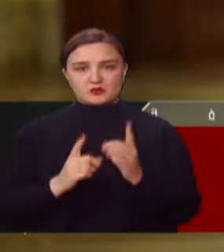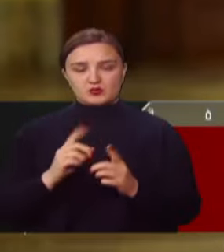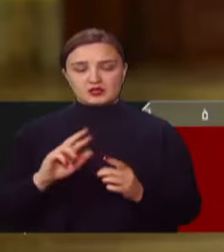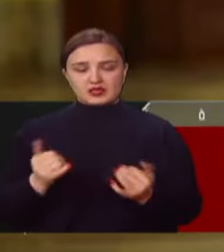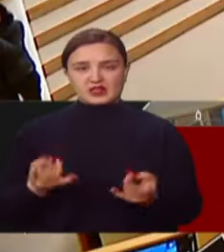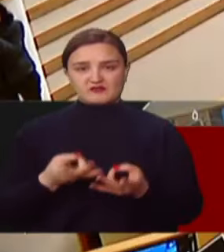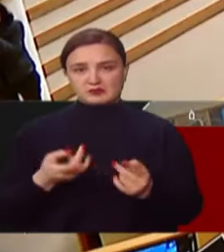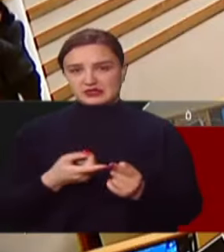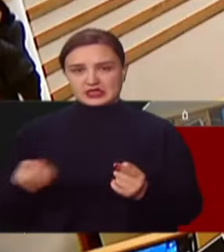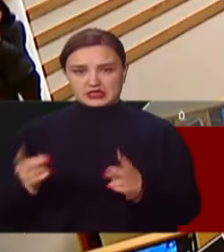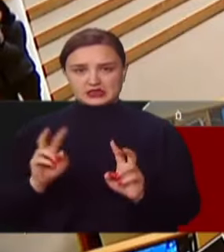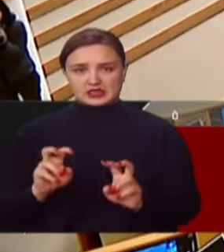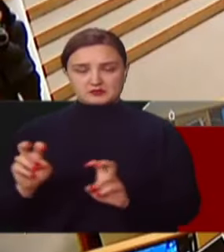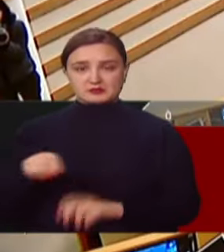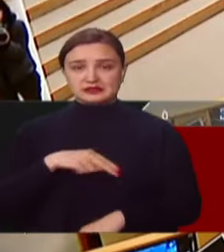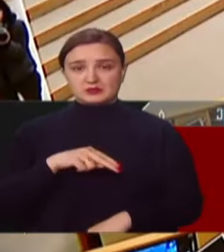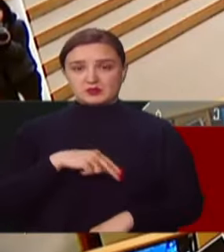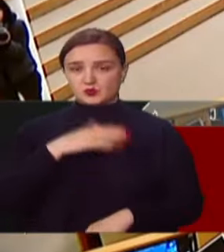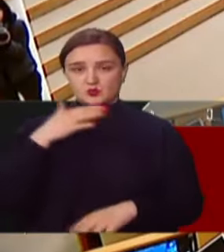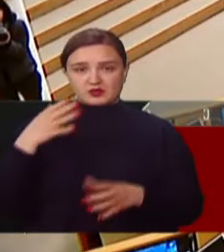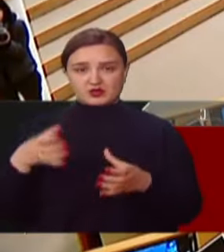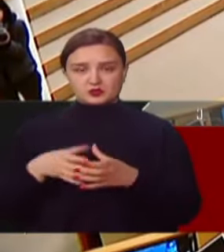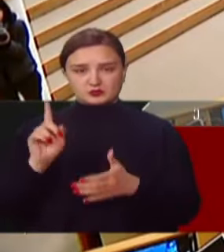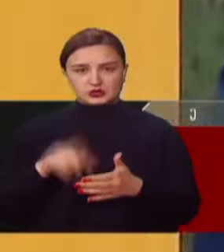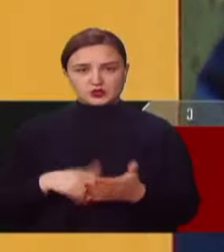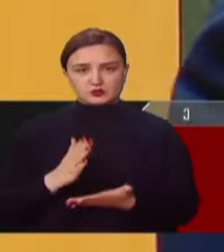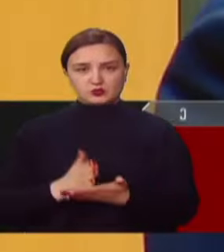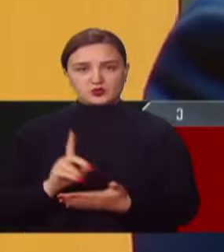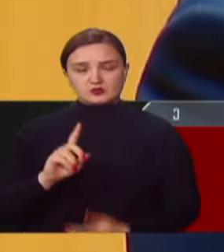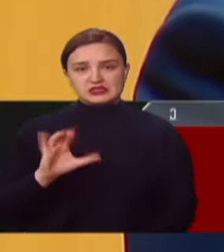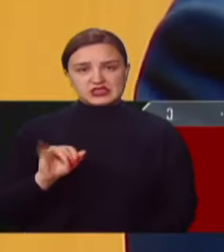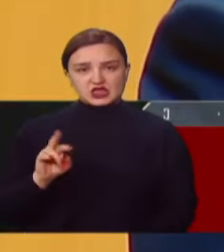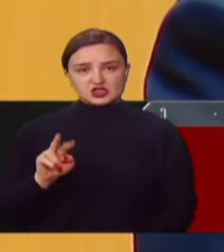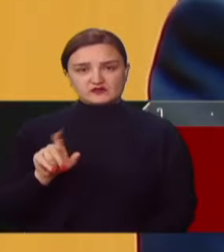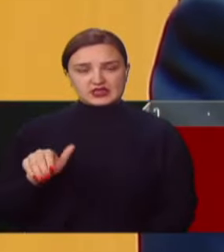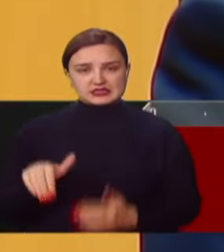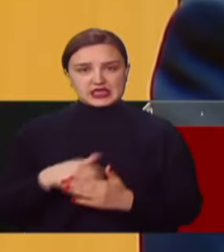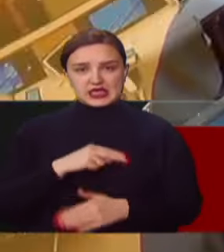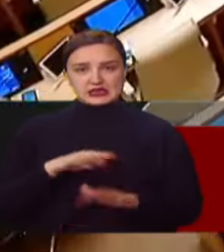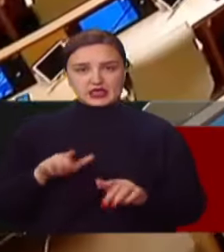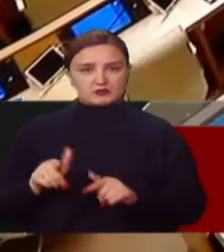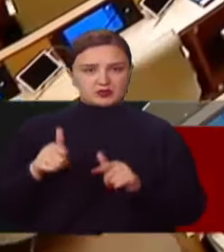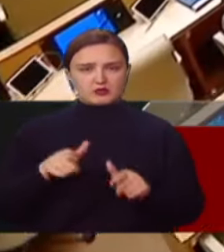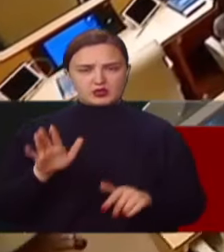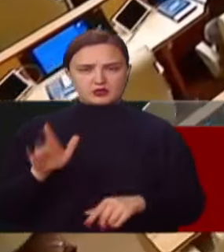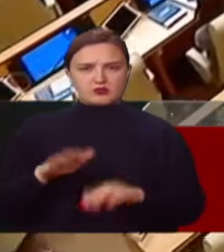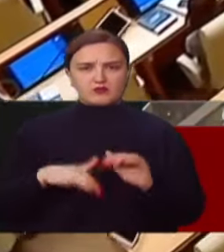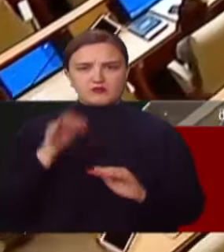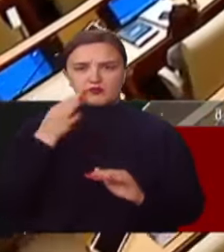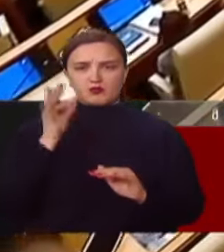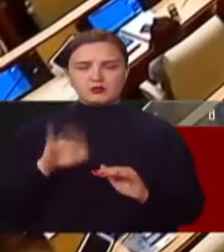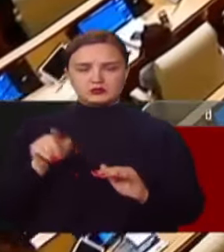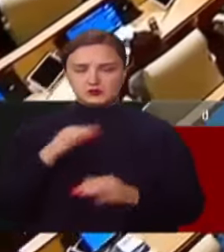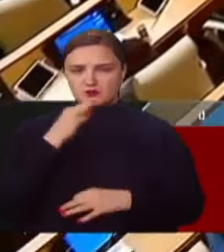მიმდინარე თემებს. საპარლამენტო უმრავლესობაში დარწმუნებულები არიან, რომ მიხეილ სარჯველაძე ახალ თანამდებობას თავს პროფესიონალიზმითა და